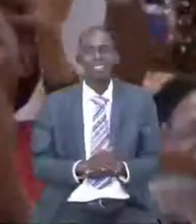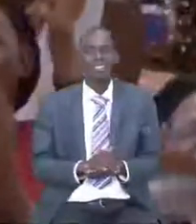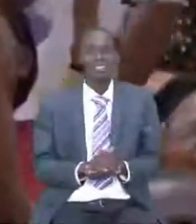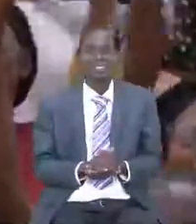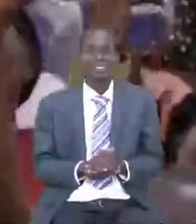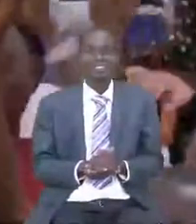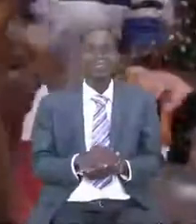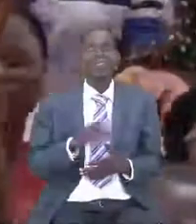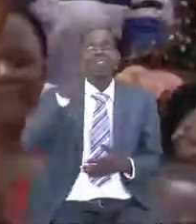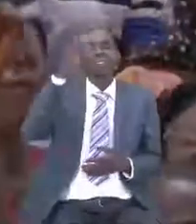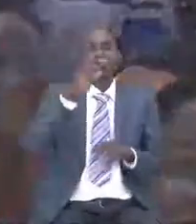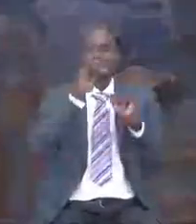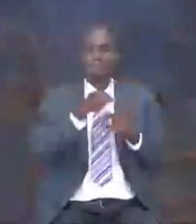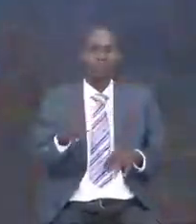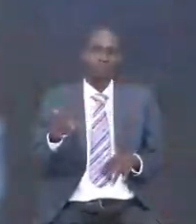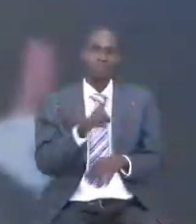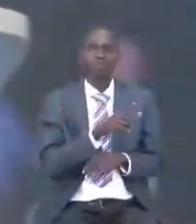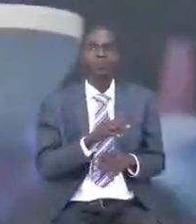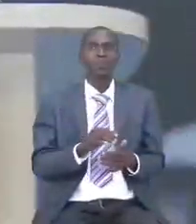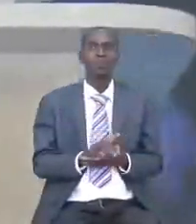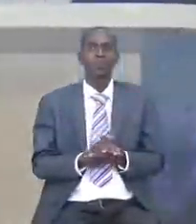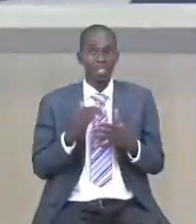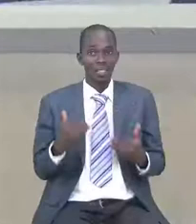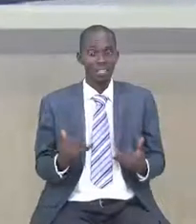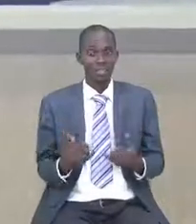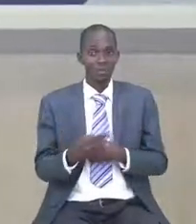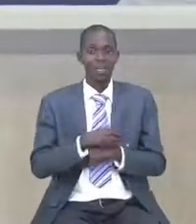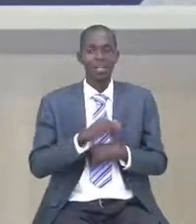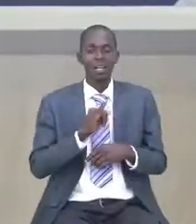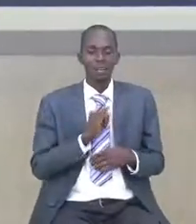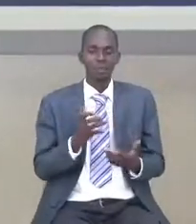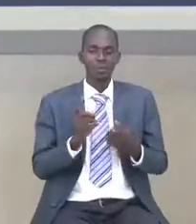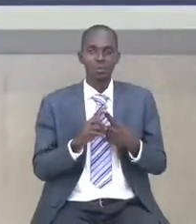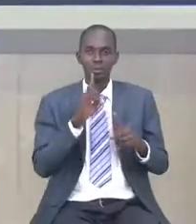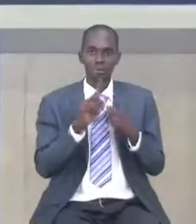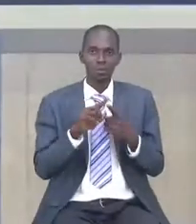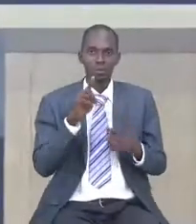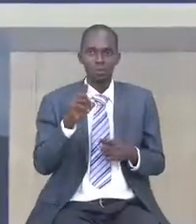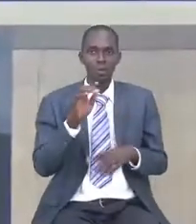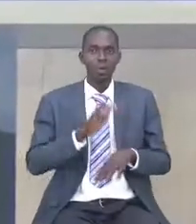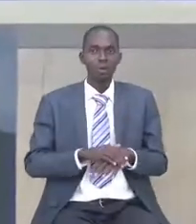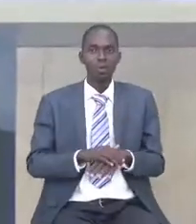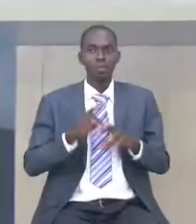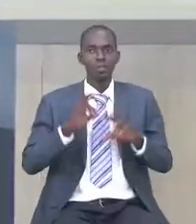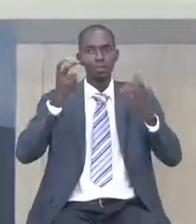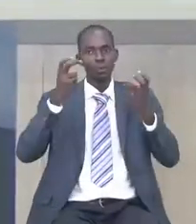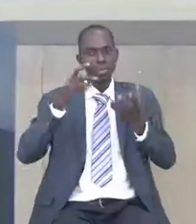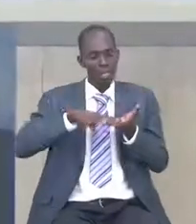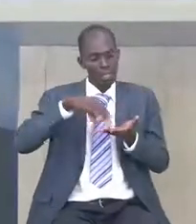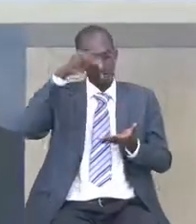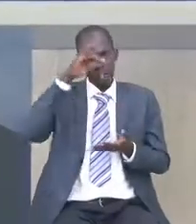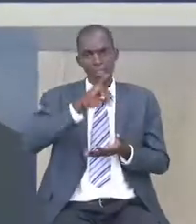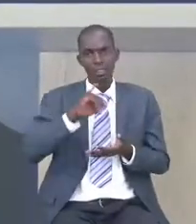Que Dieu vous bénisse, que Dieu vous bénisse. Alors aujourd'hui, je vais vous parler de apprendre à vivre